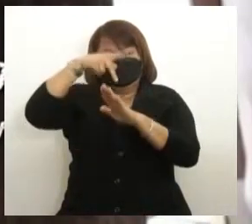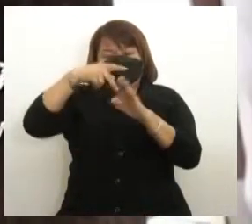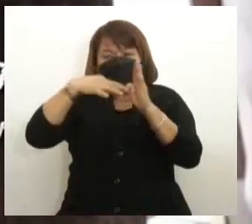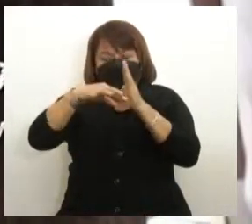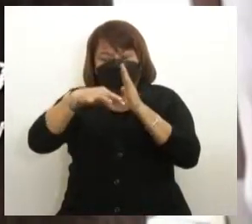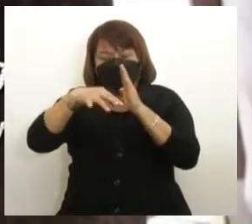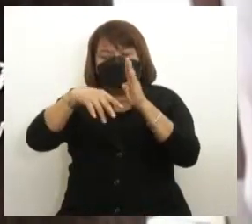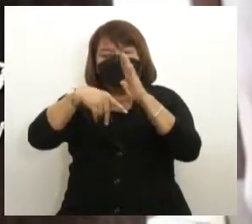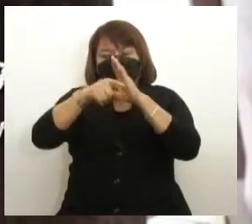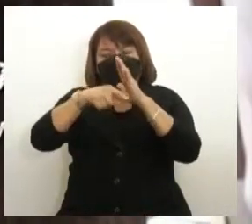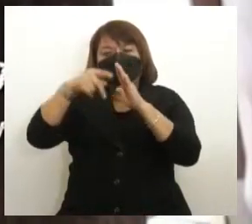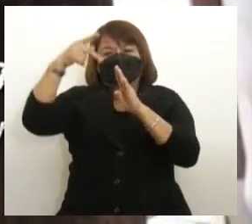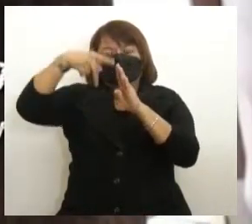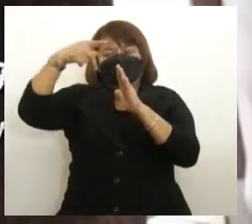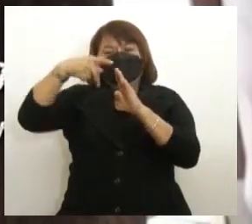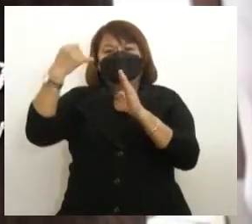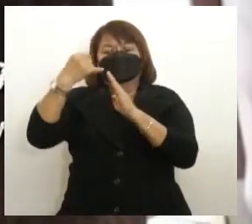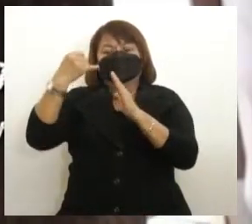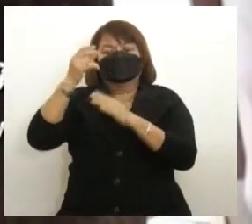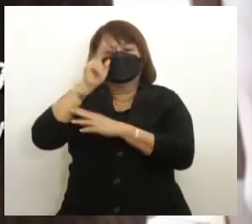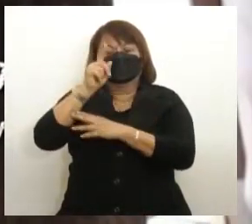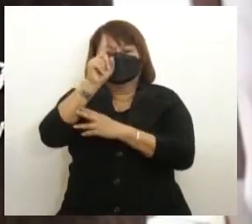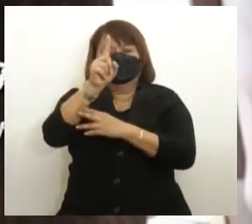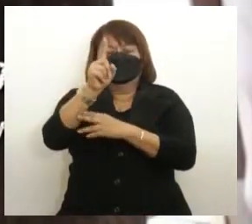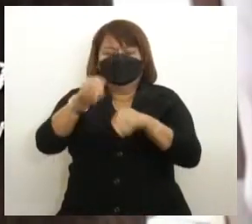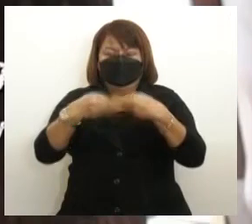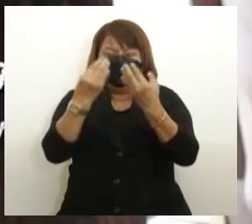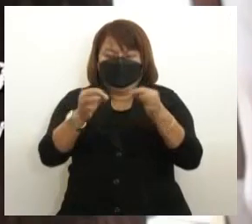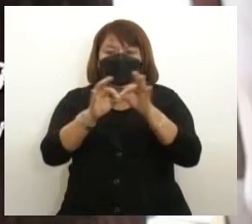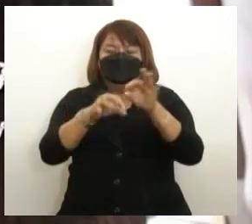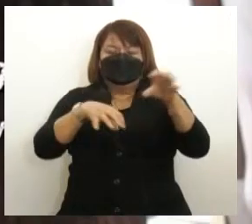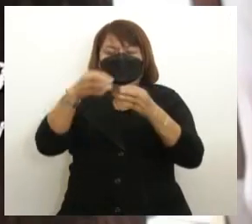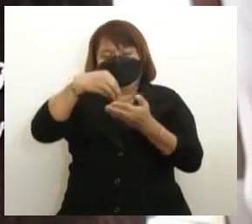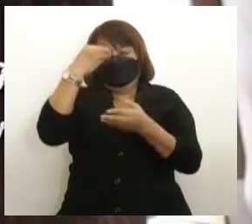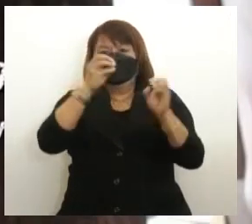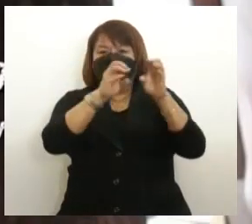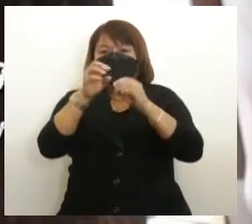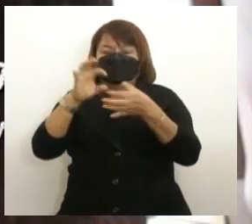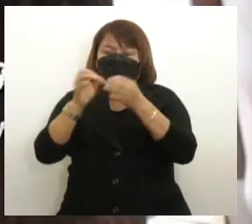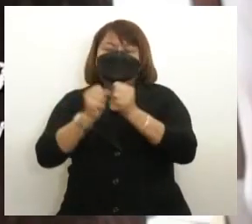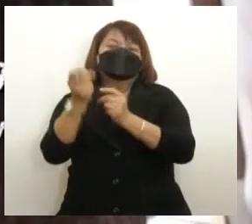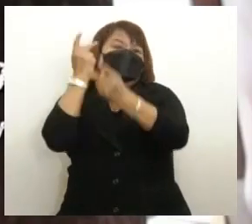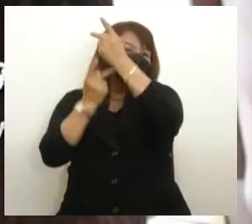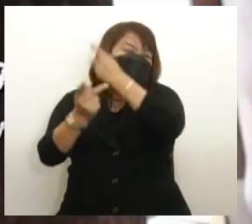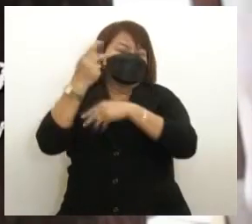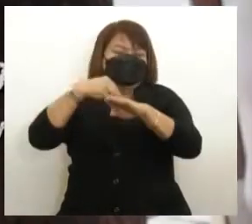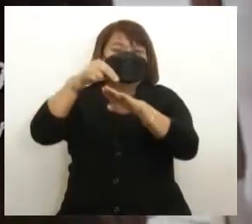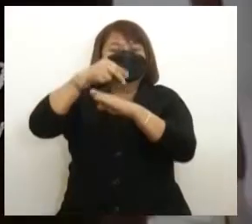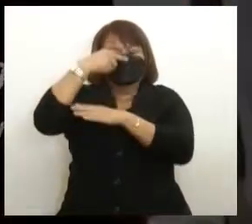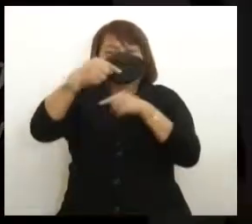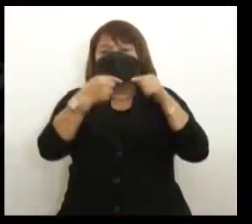ขต1จึงให้ความสำคัญในการจัดการเรียนการสอนเกี่ยวกับประวัติศาสตร์ชาติไทยมาอย่างต่อเนื่